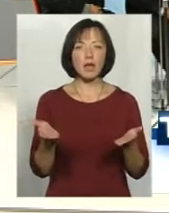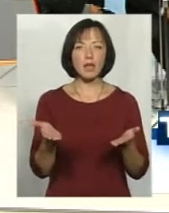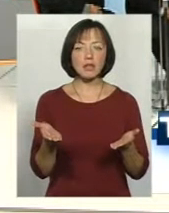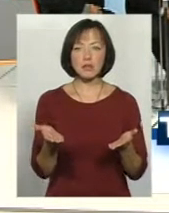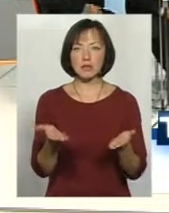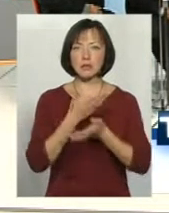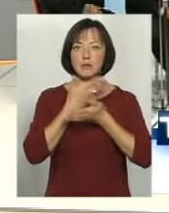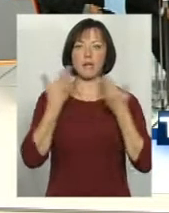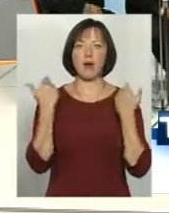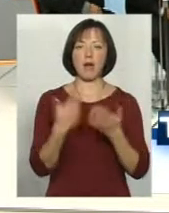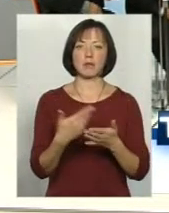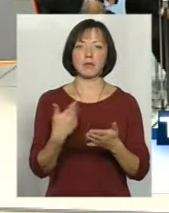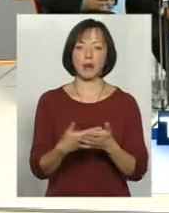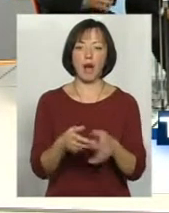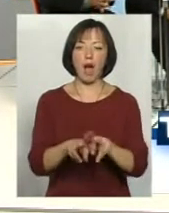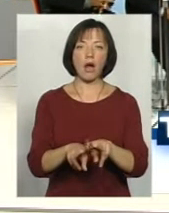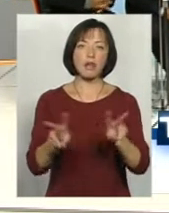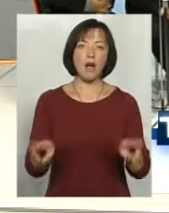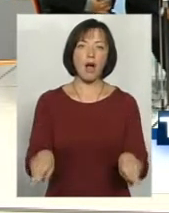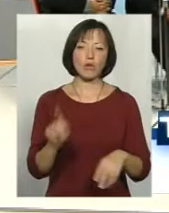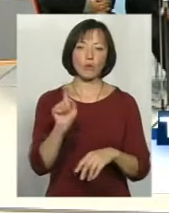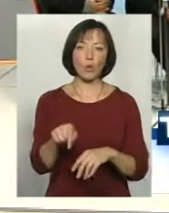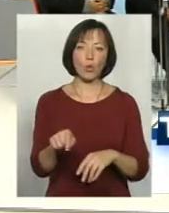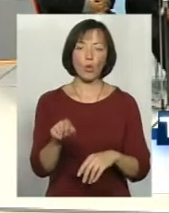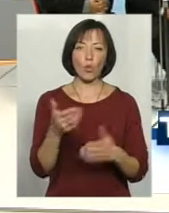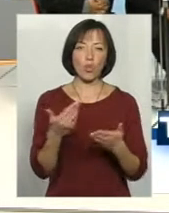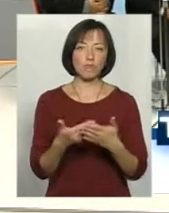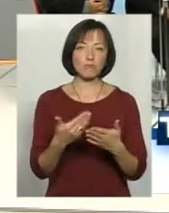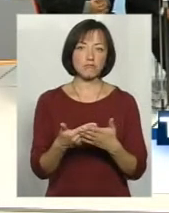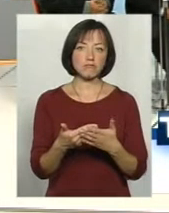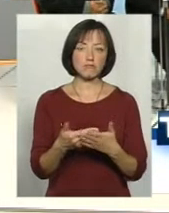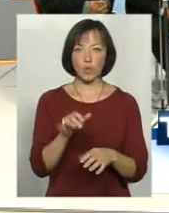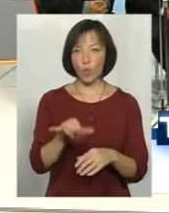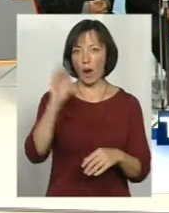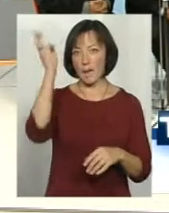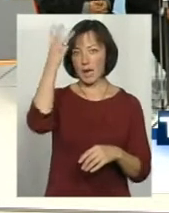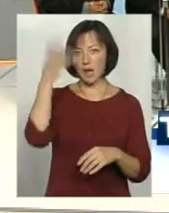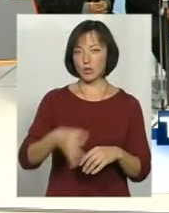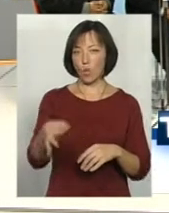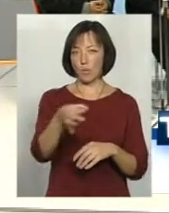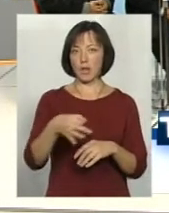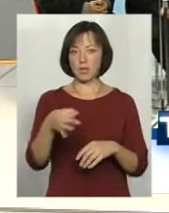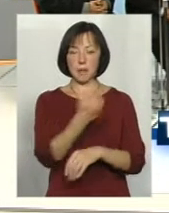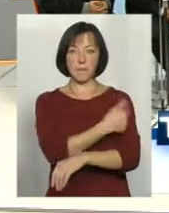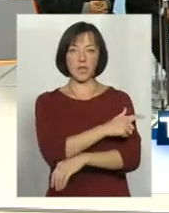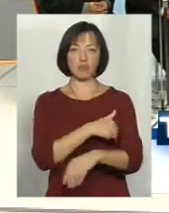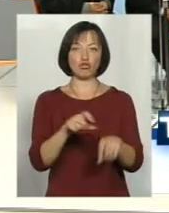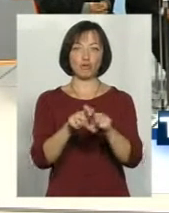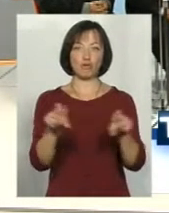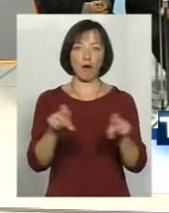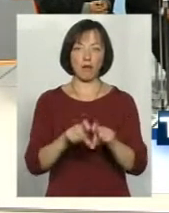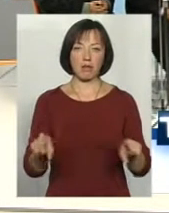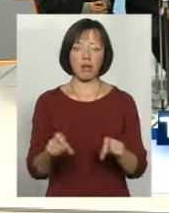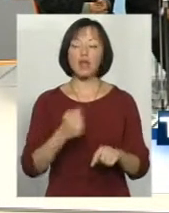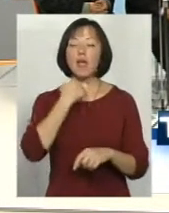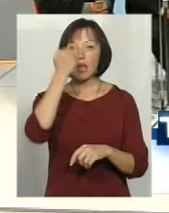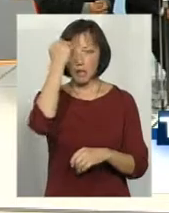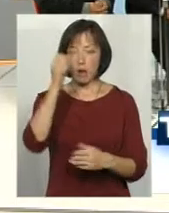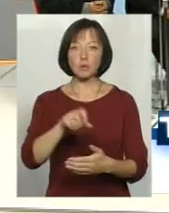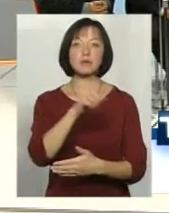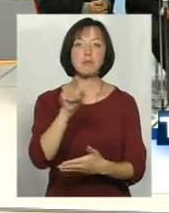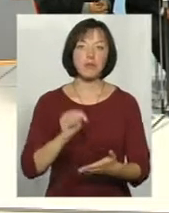якого немає, скажімо, аналогів його, ну, принаймні, в Хмельницькій області, у медичних закладах? Я вам дякую за